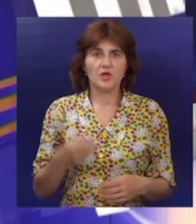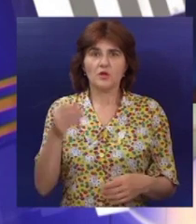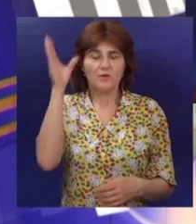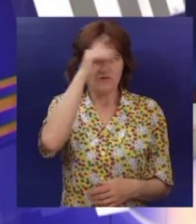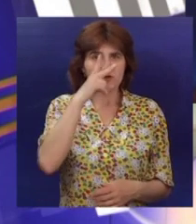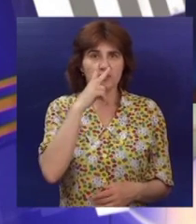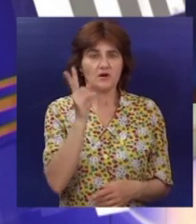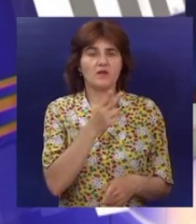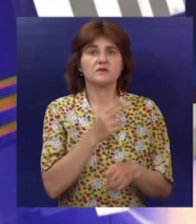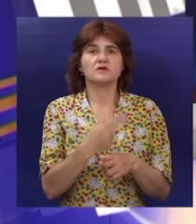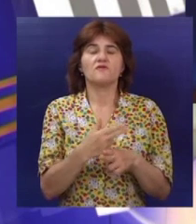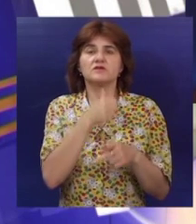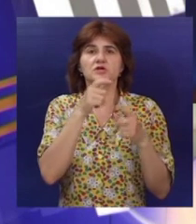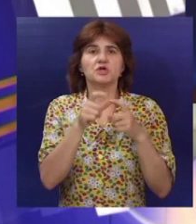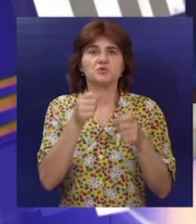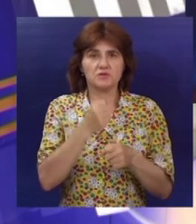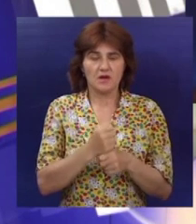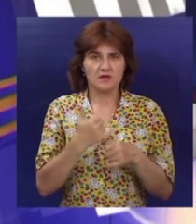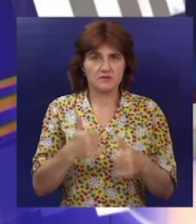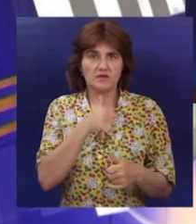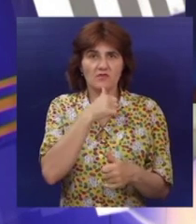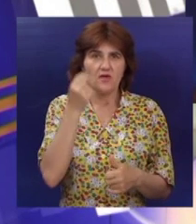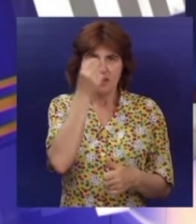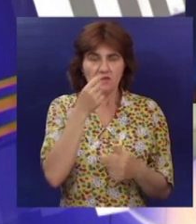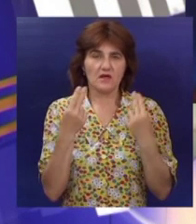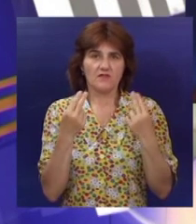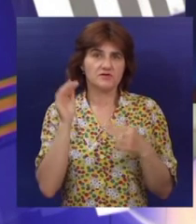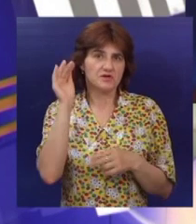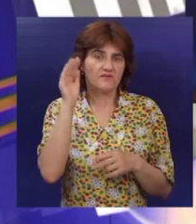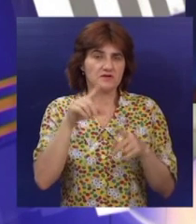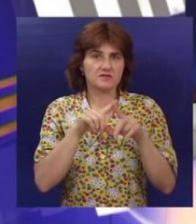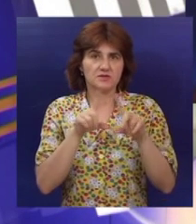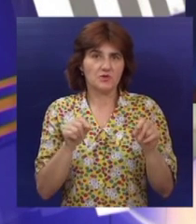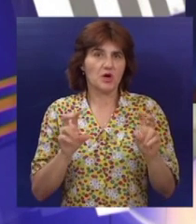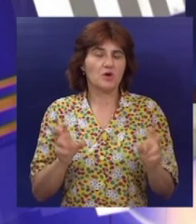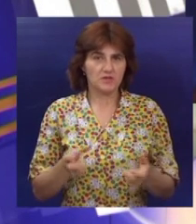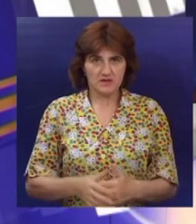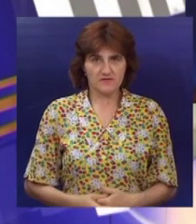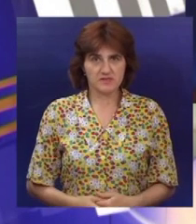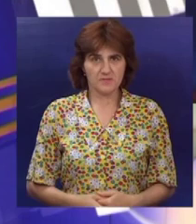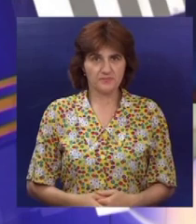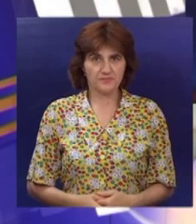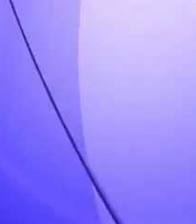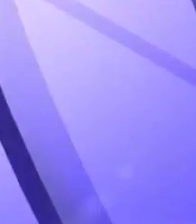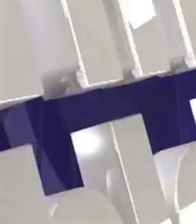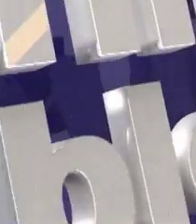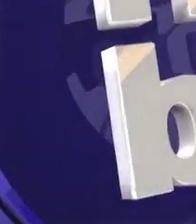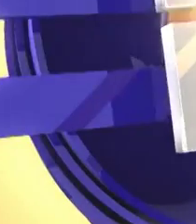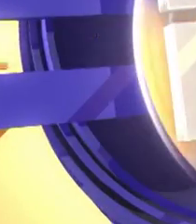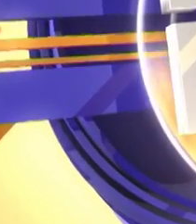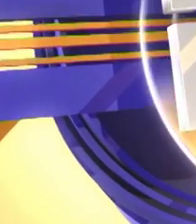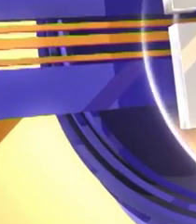Dobroveče, poštovani gledalci. Moje ime je Suzana Gagić, a vi pratite nedeljni pregled najvažnijih vesti UEKO televizije.